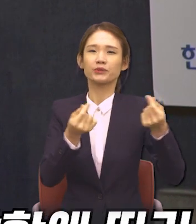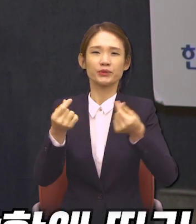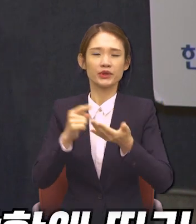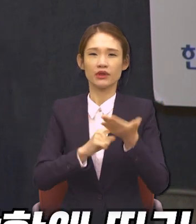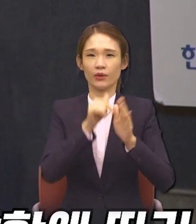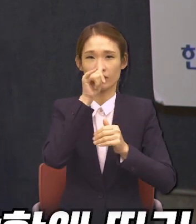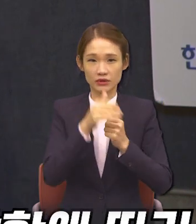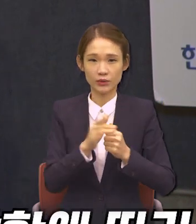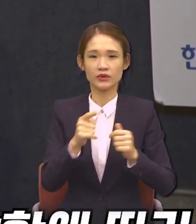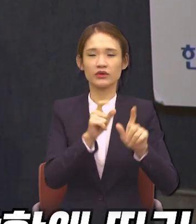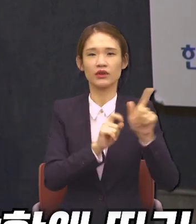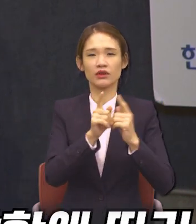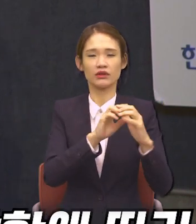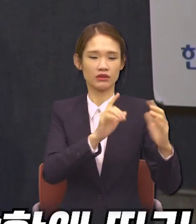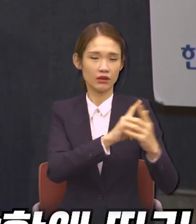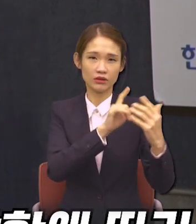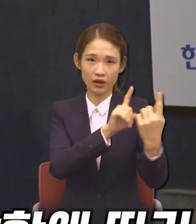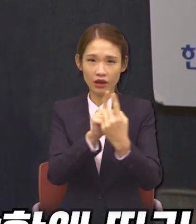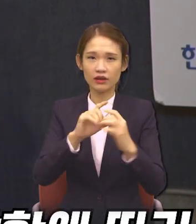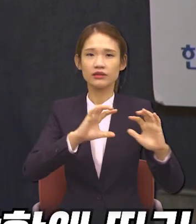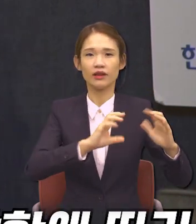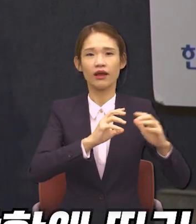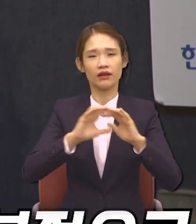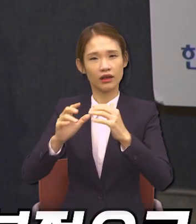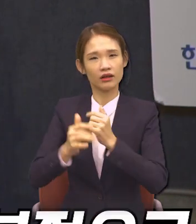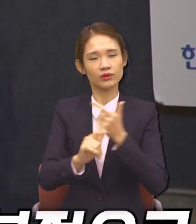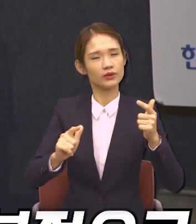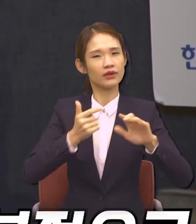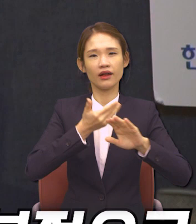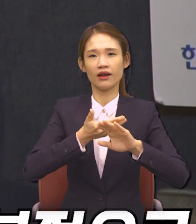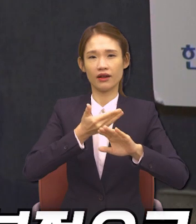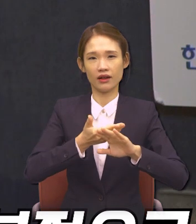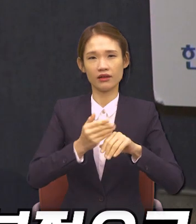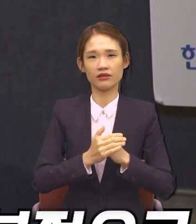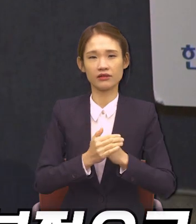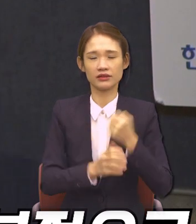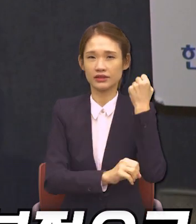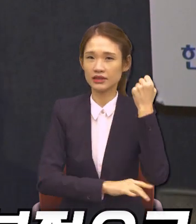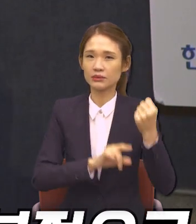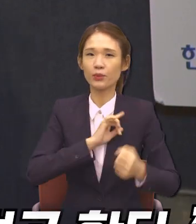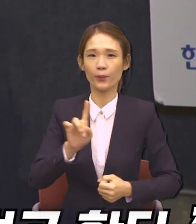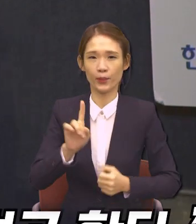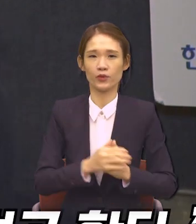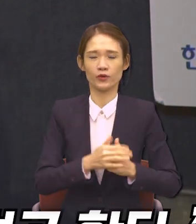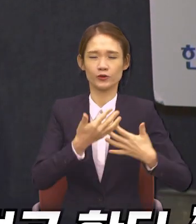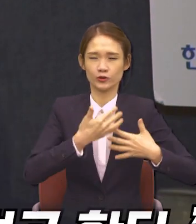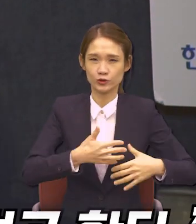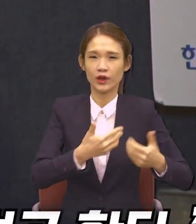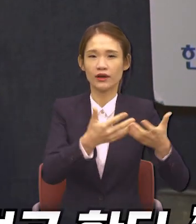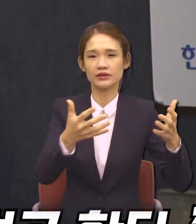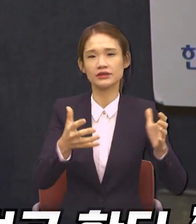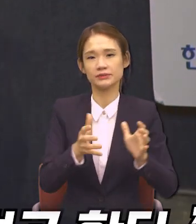것 같습니다. 다만 그 대상은 뭐 나라별로 또는 상황에 따라 조금 다를 수 있지만 기본적으로